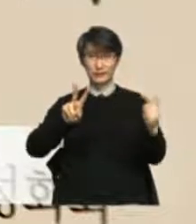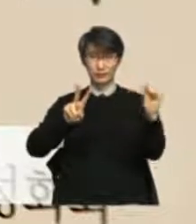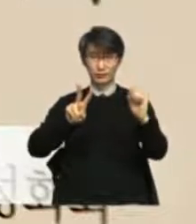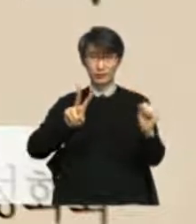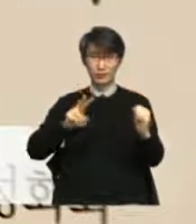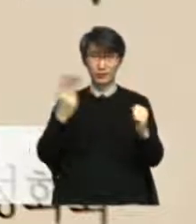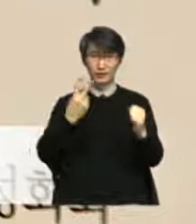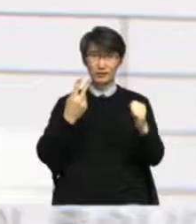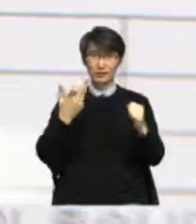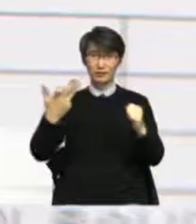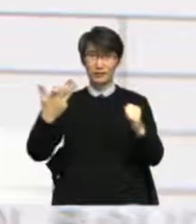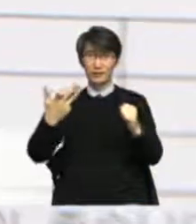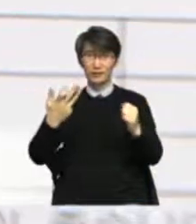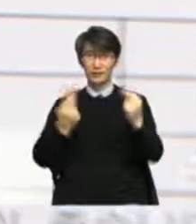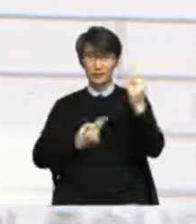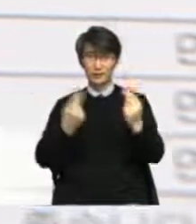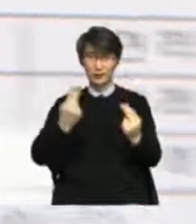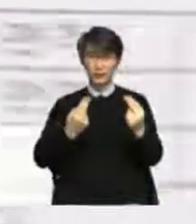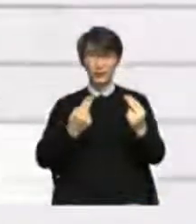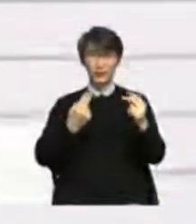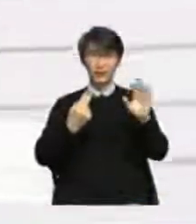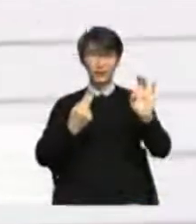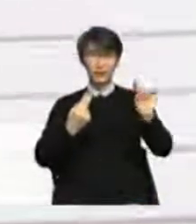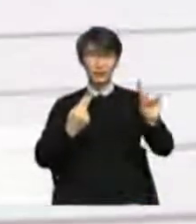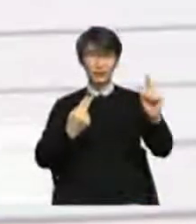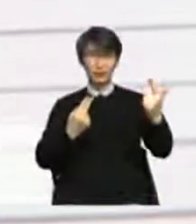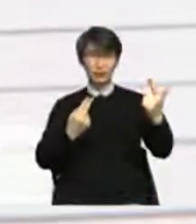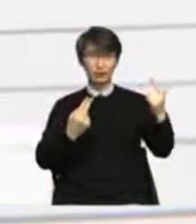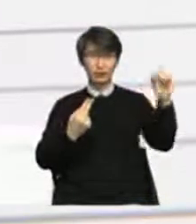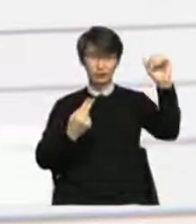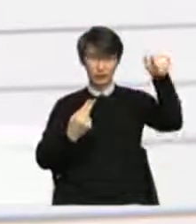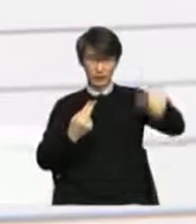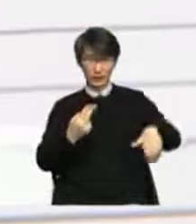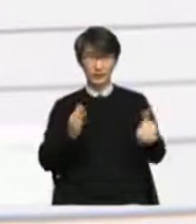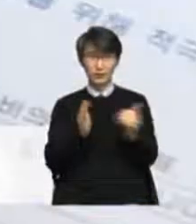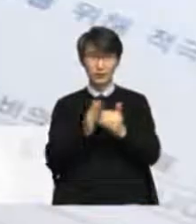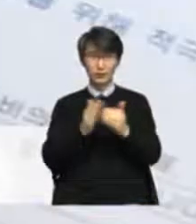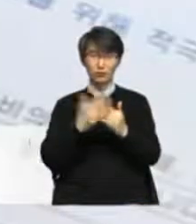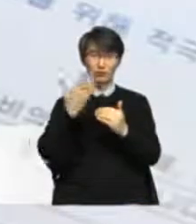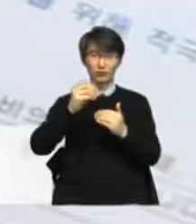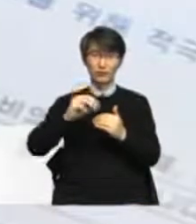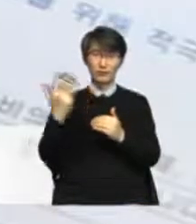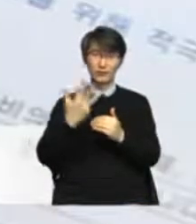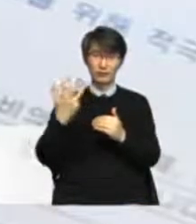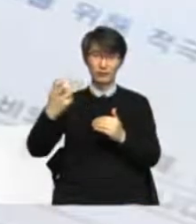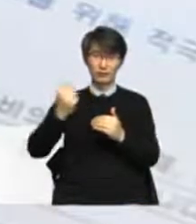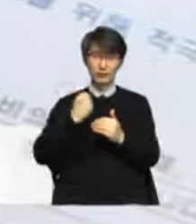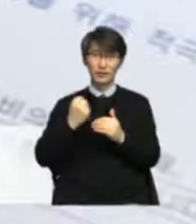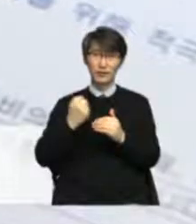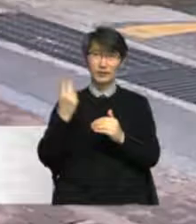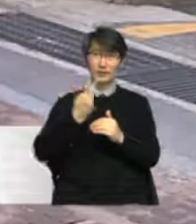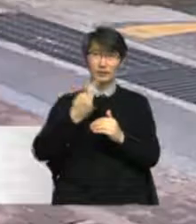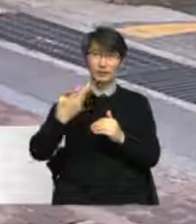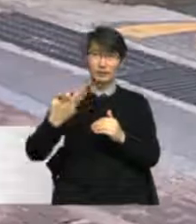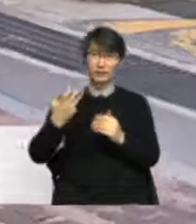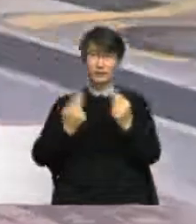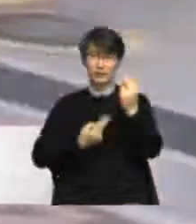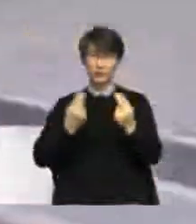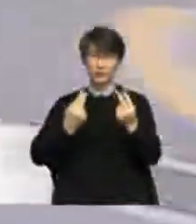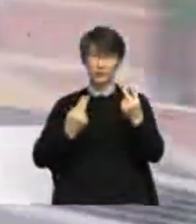2018년 대비 0.16% 포인트 하락했고 평당 임대료는 9만 8000원으로 2018년 대비